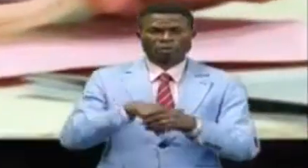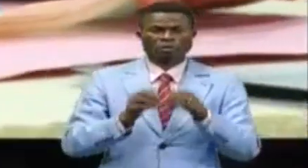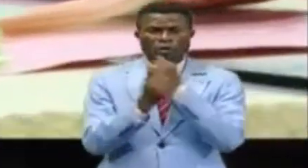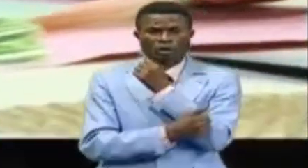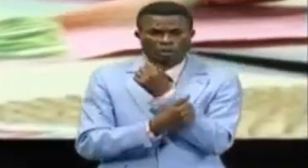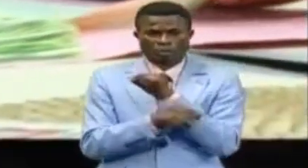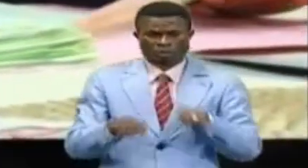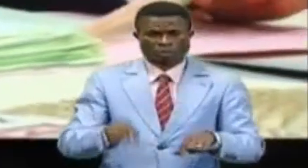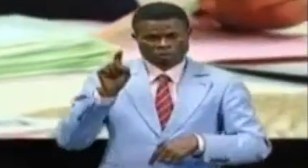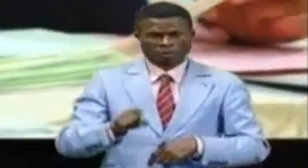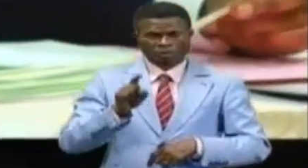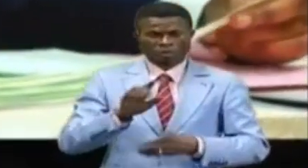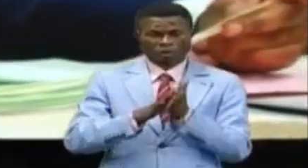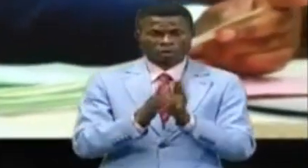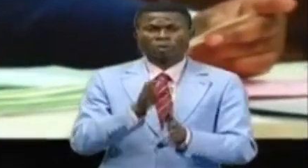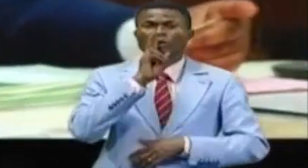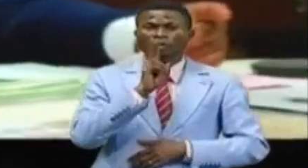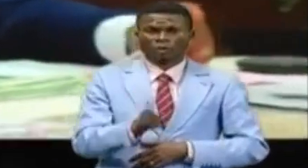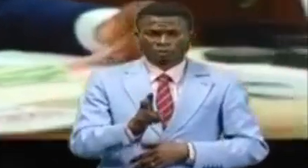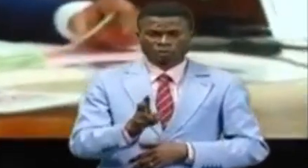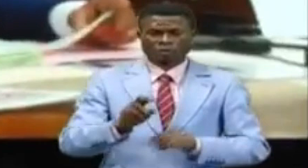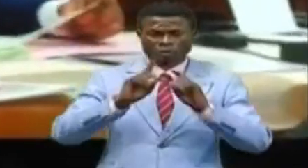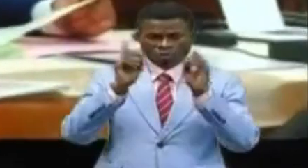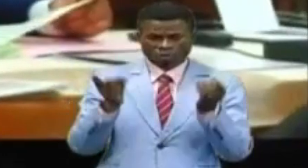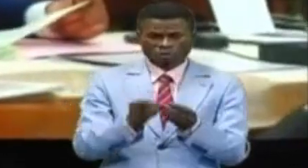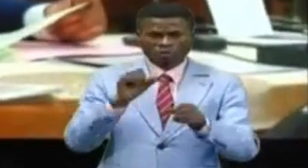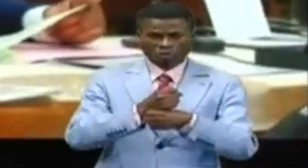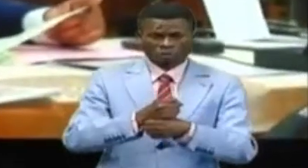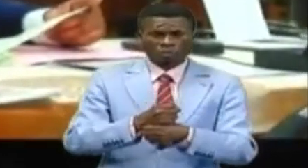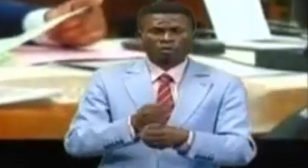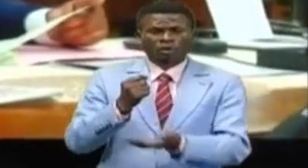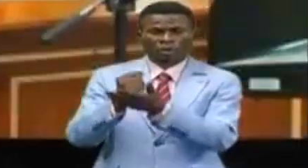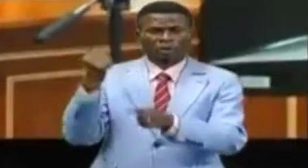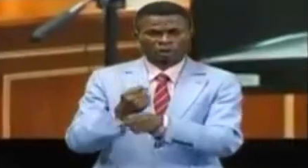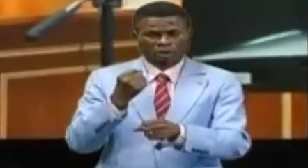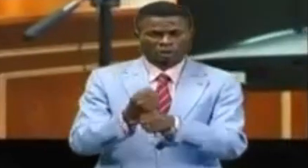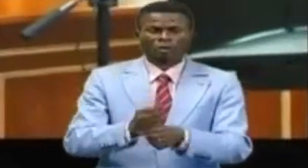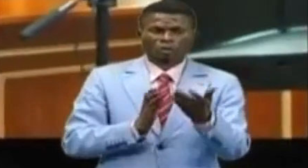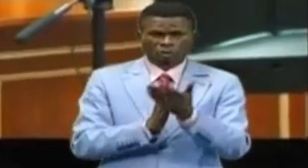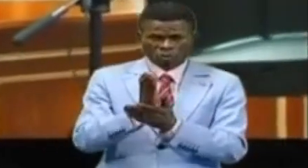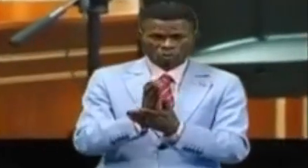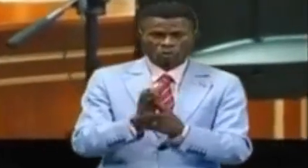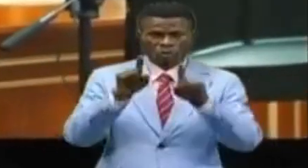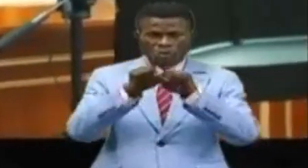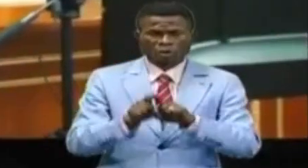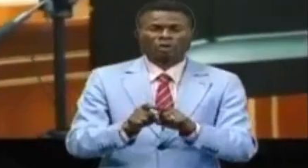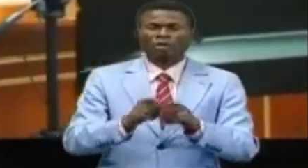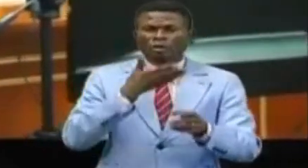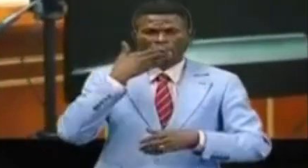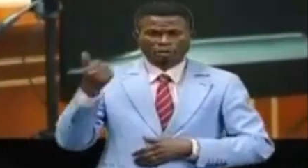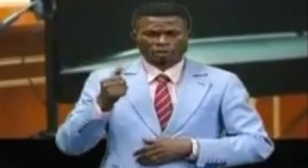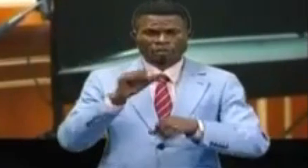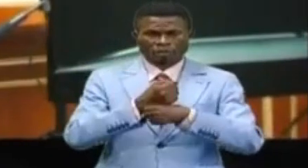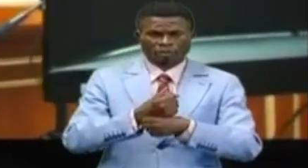pays doivent se concrétiser par une dynamique de création nette d'emplois et des emplois correctement rémunérés et décents. La